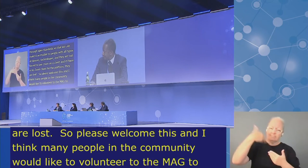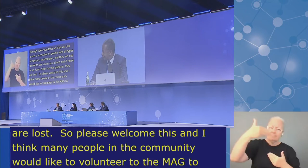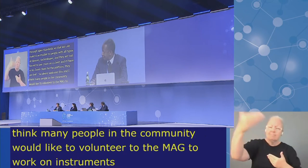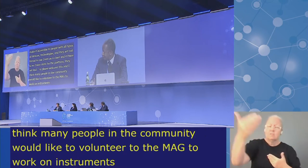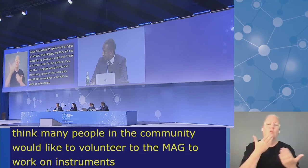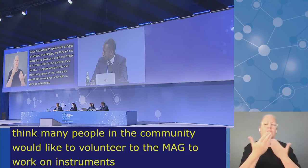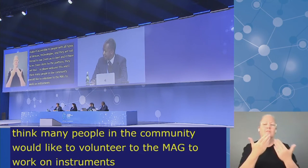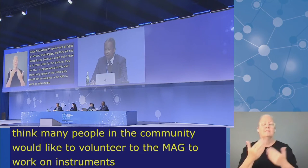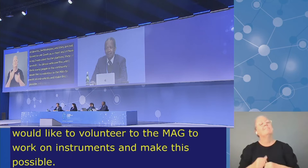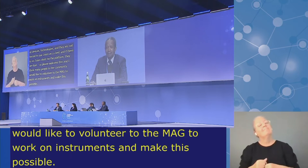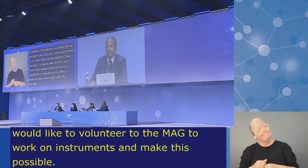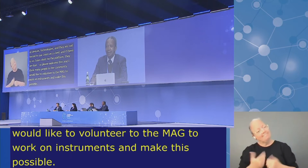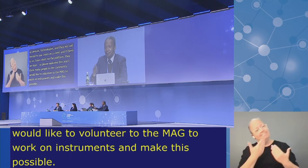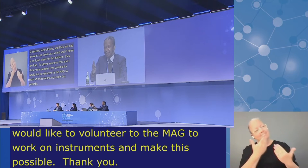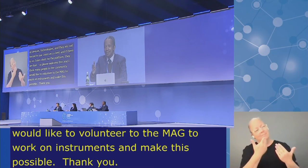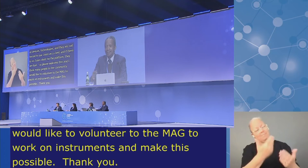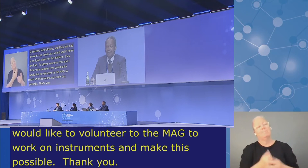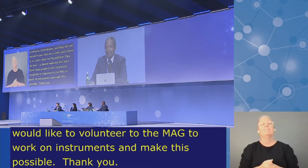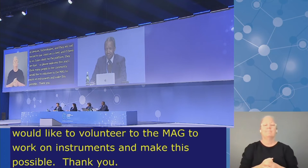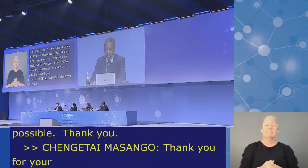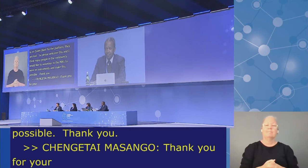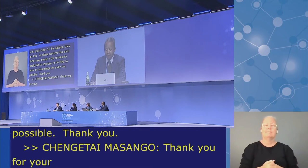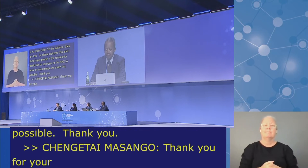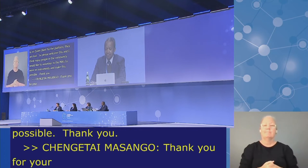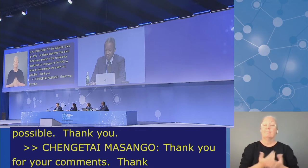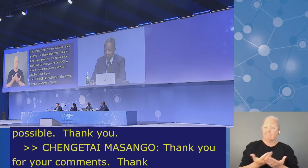что это могло бы, конечно,